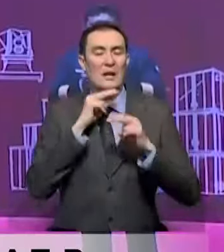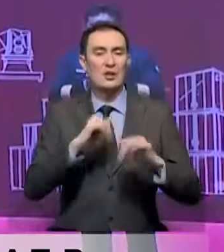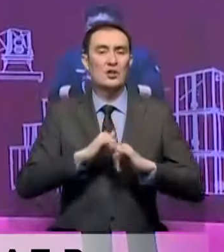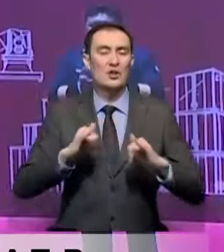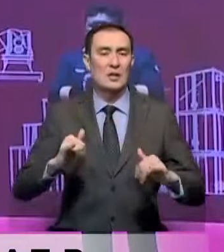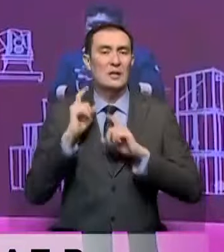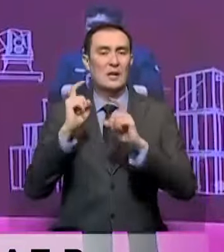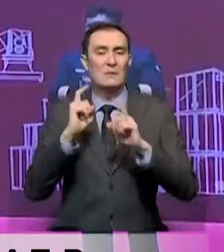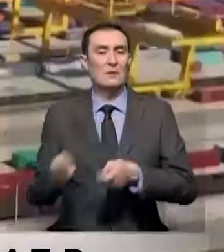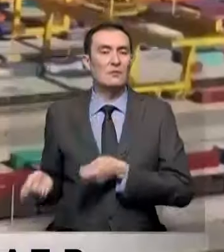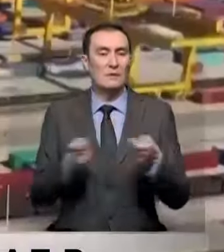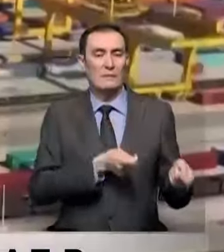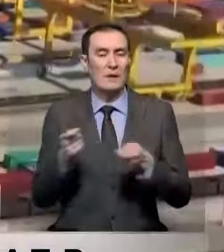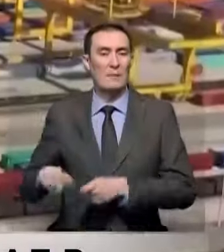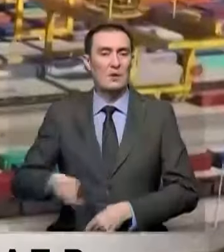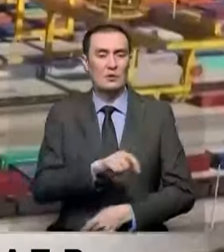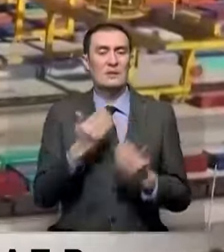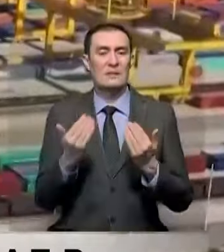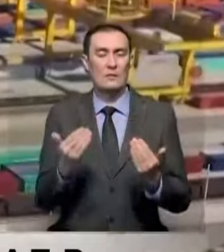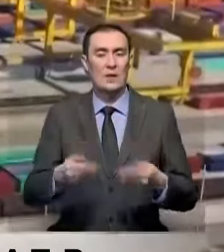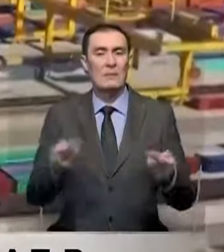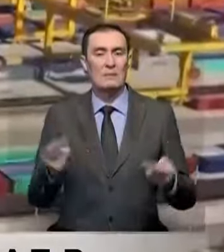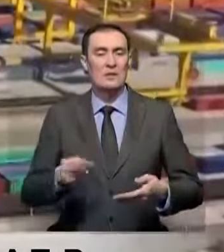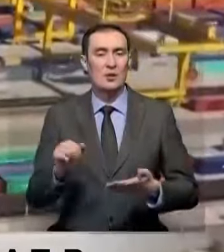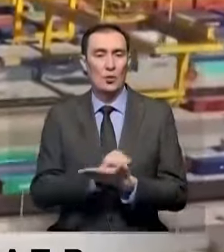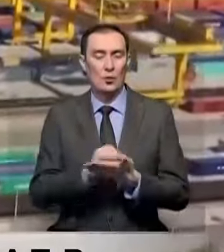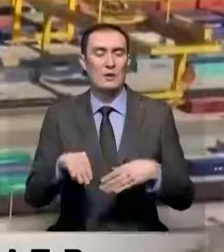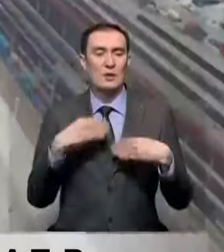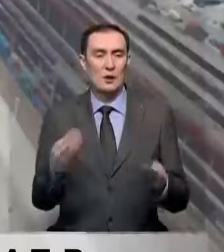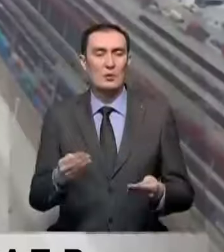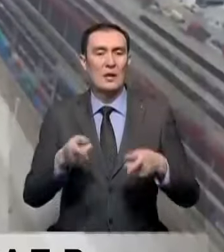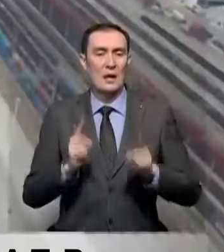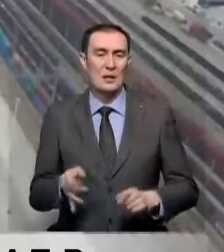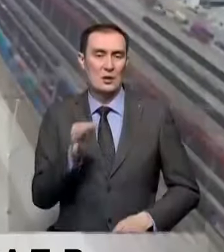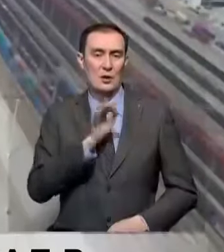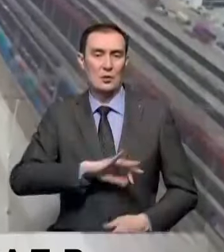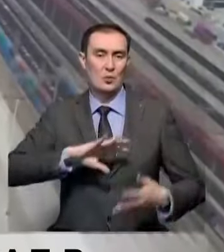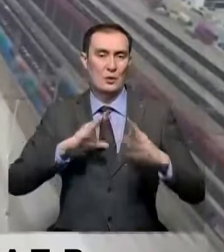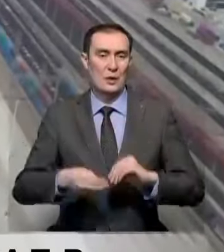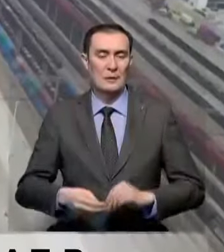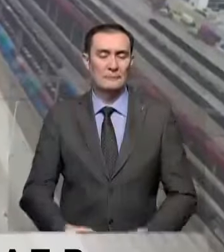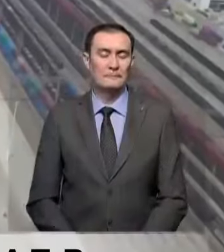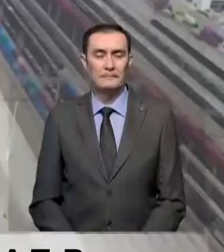расширение транспортно-логистических маршрутов. Сегодня подписанные документы дают реальный результат.